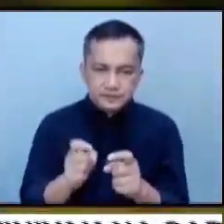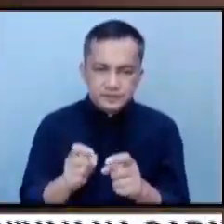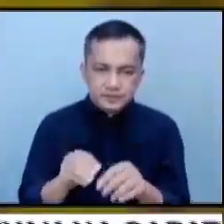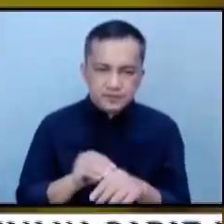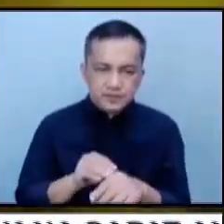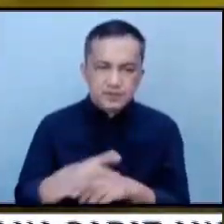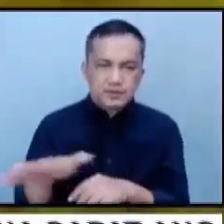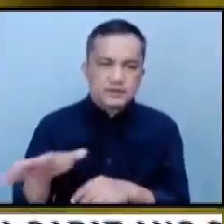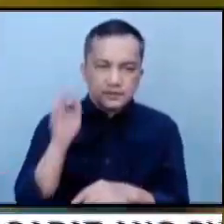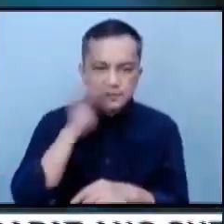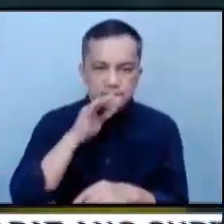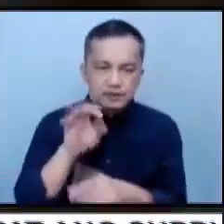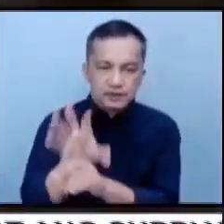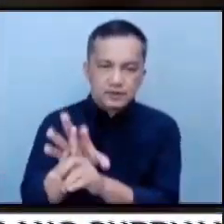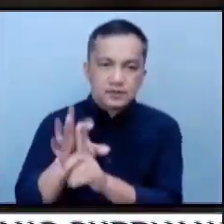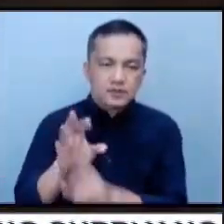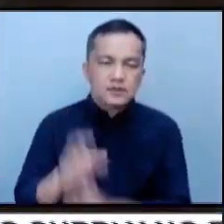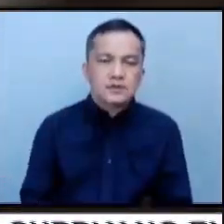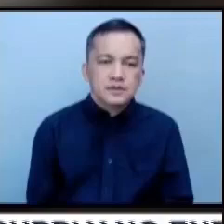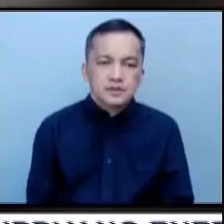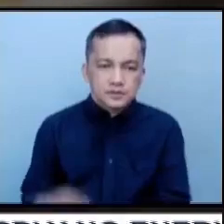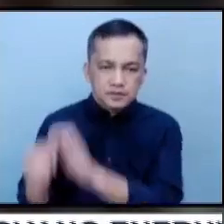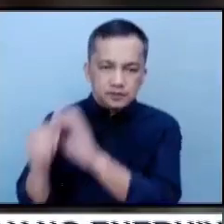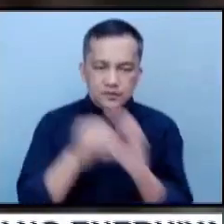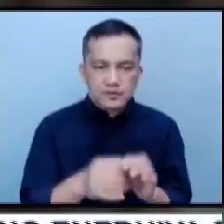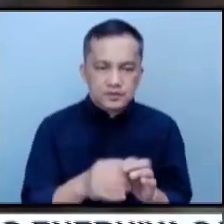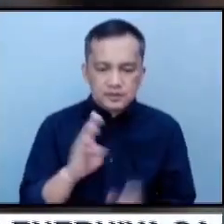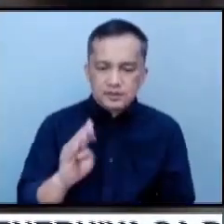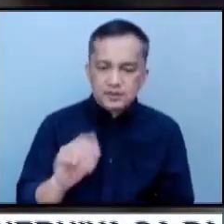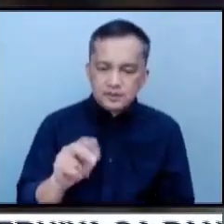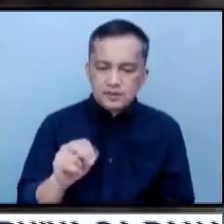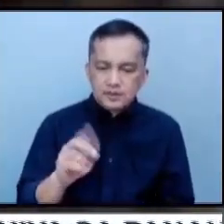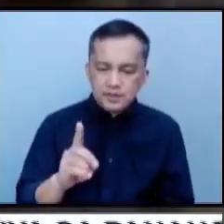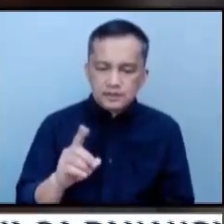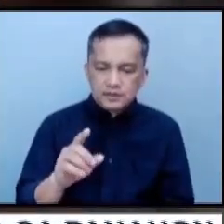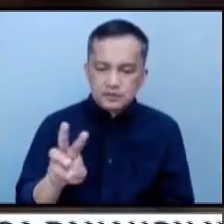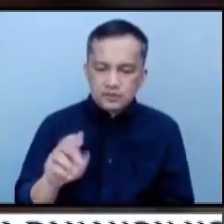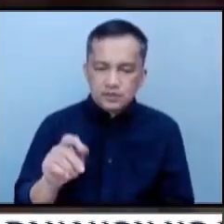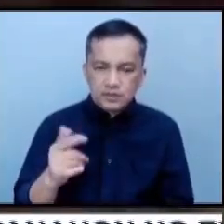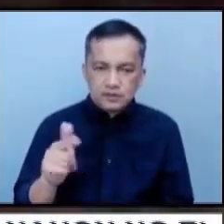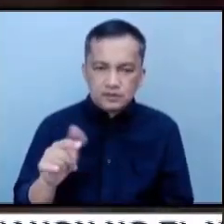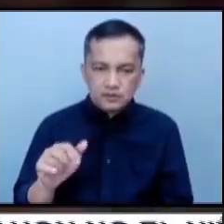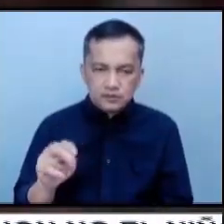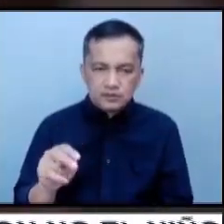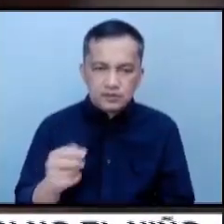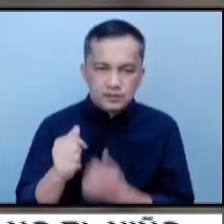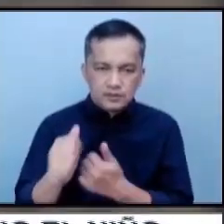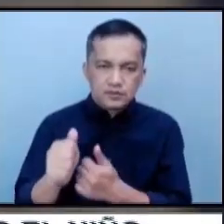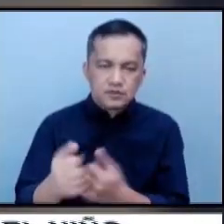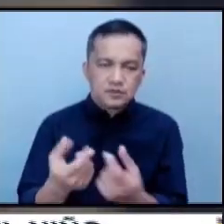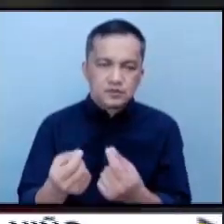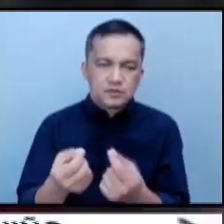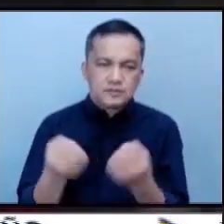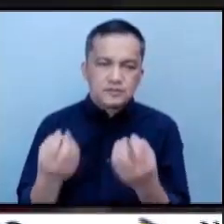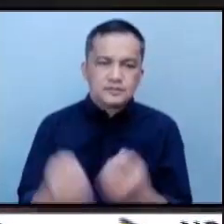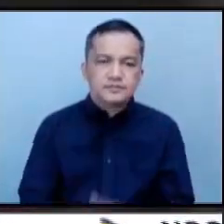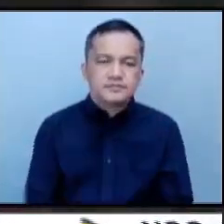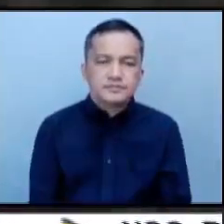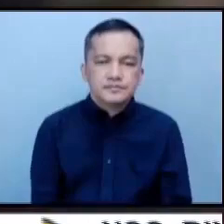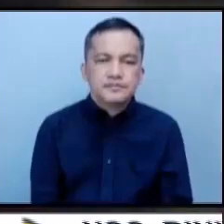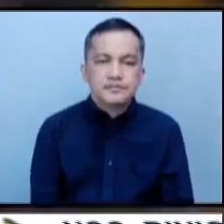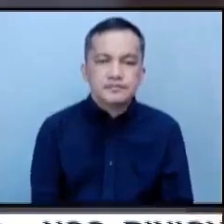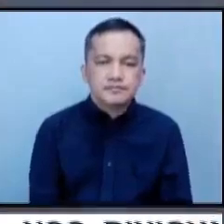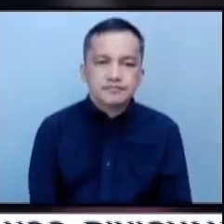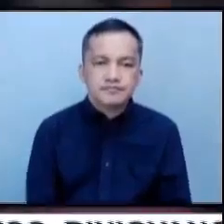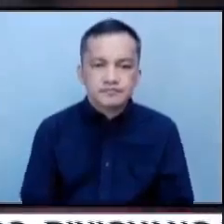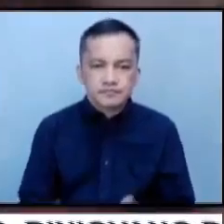ganitong trend ay may hugat sa bandwagon syndrome o yung pagsunod sa kung ano ang ginagawa ng marami. Ganun pa man, habang